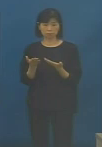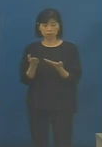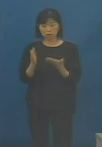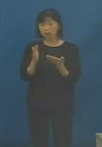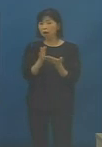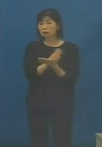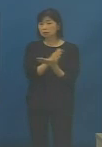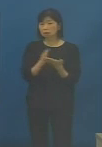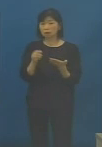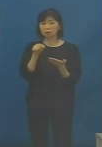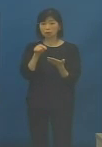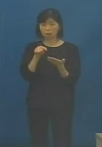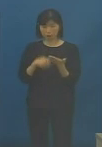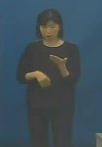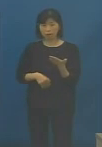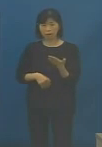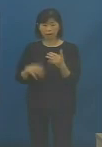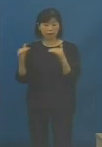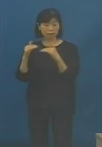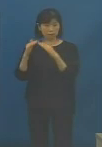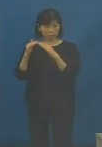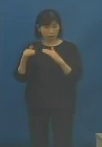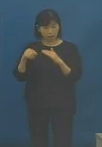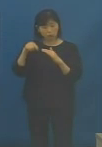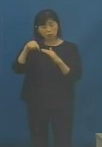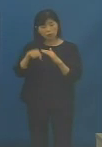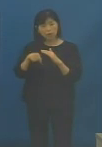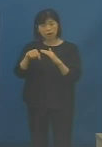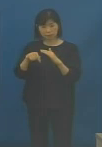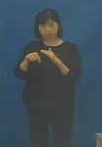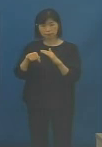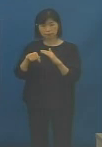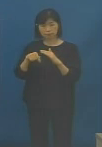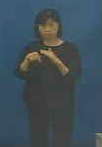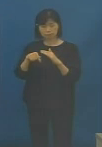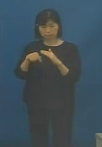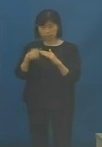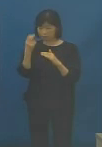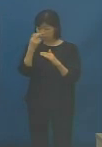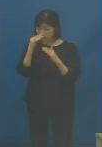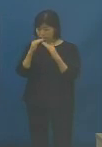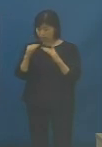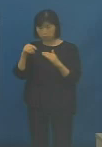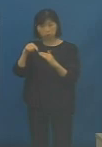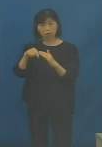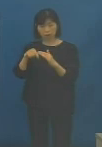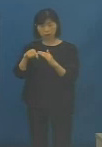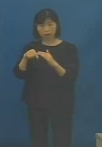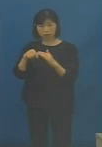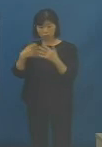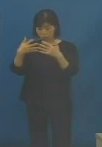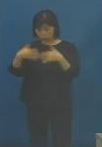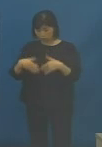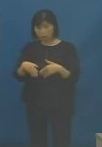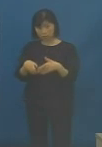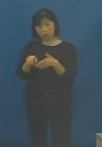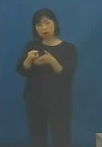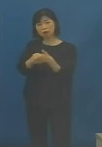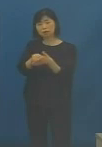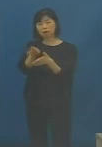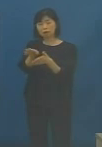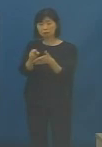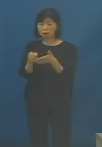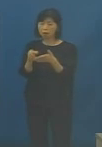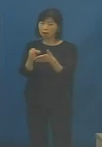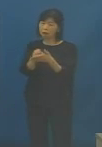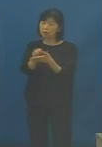は、その審議会の中にもちゃんとその審査会の中の、要領の中にも書いてありますが、こ